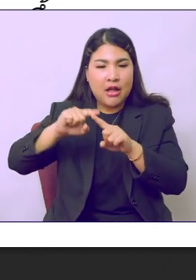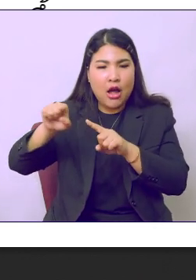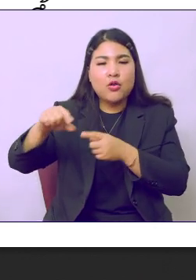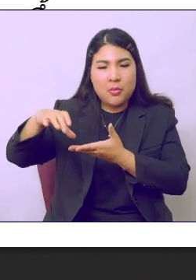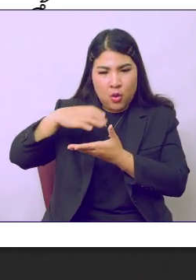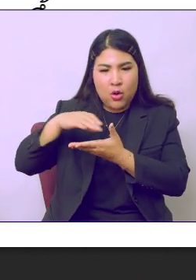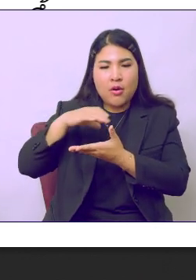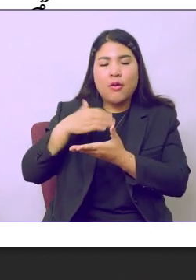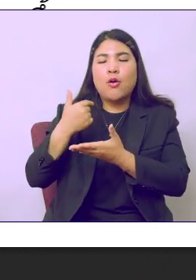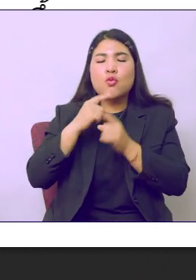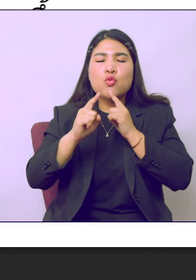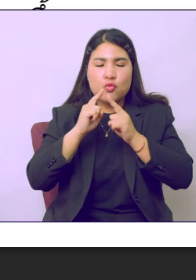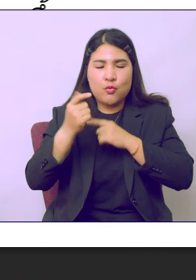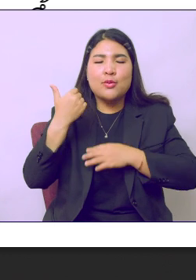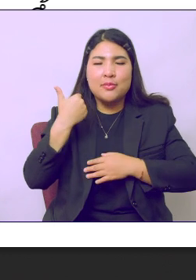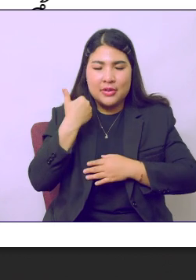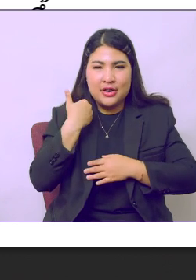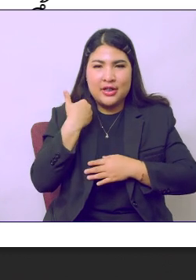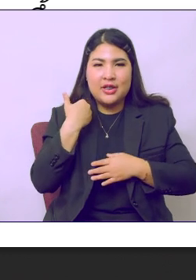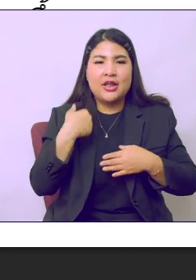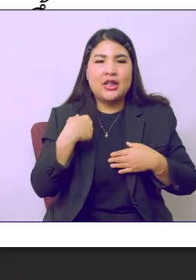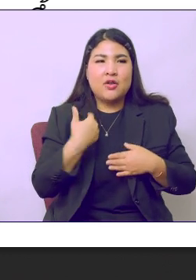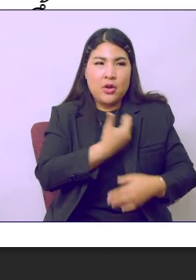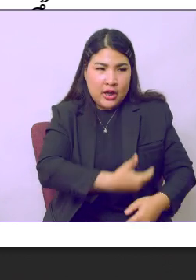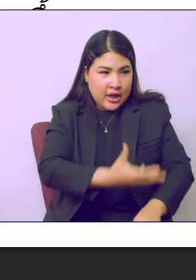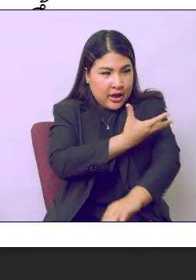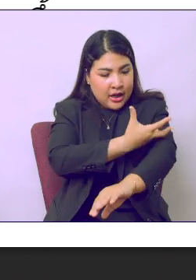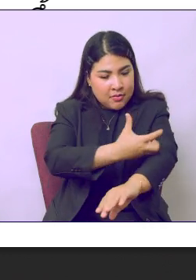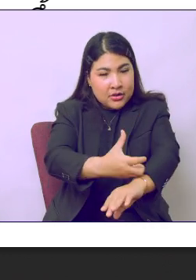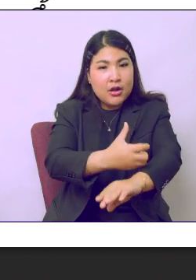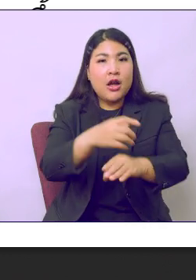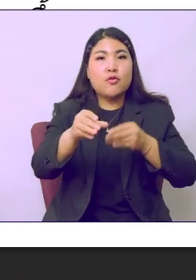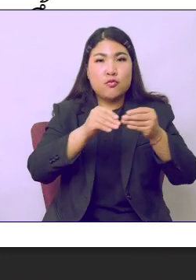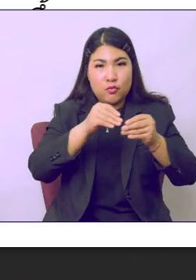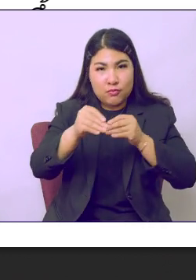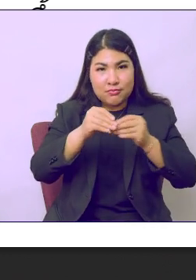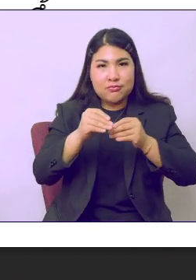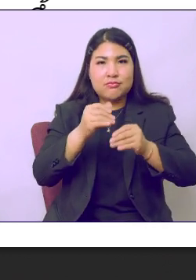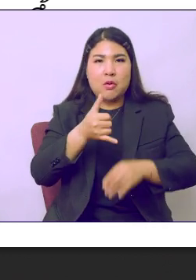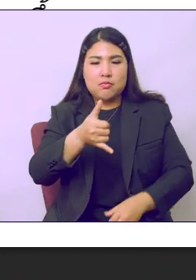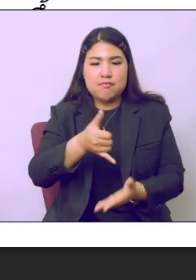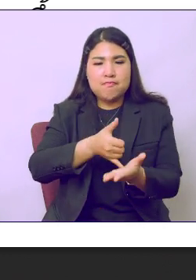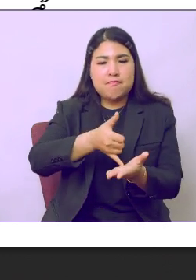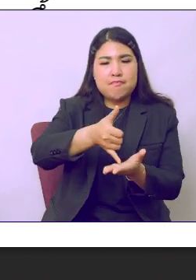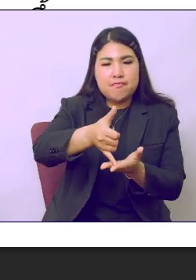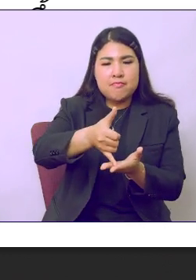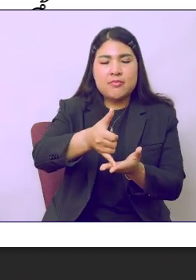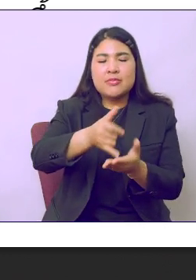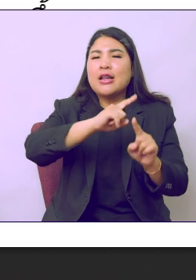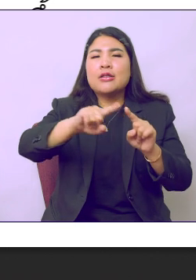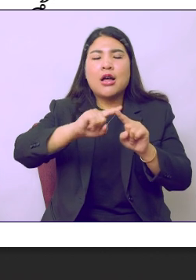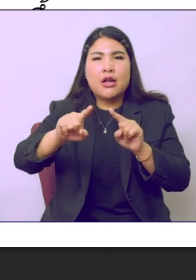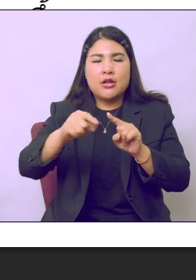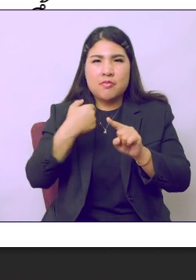เงี้ยนะครับอ่าแล้วก็โยคาเนี่ยเพิ่มความยืดหยุ่นของกล้ามเนื้อได้ความแข็งแรงได้การทรงตัวได้นะครับแล้วก็อ่าช่วยให้เด็กมี